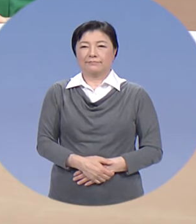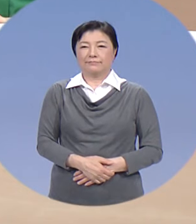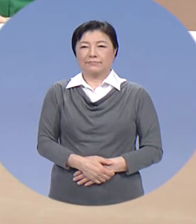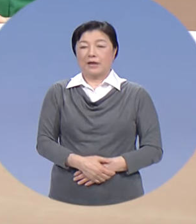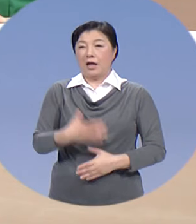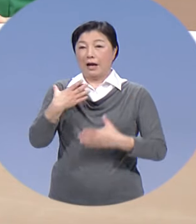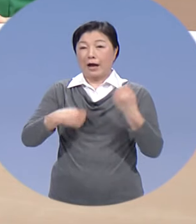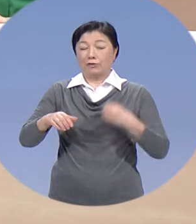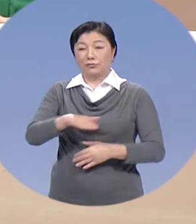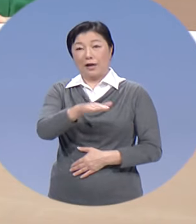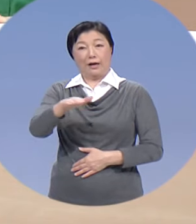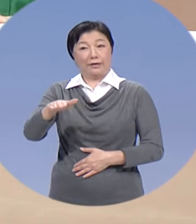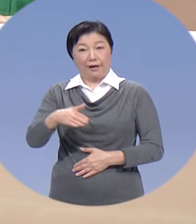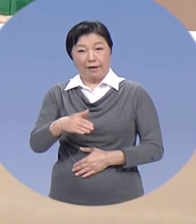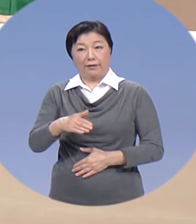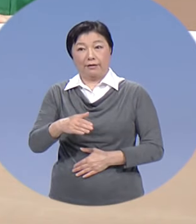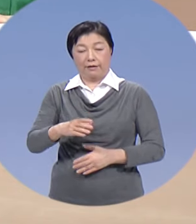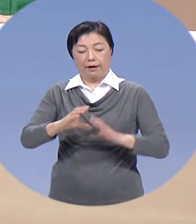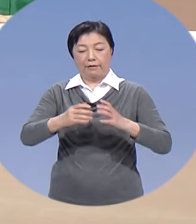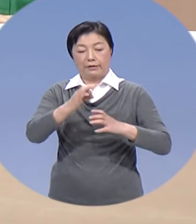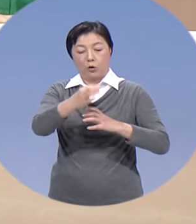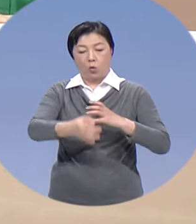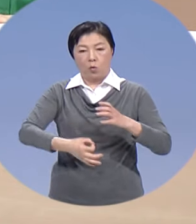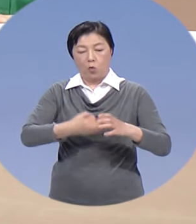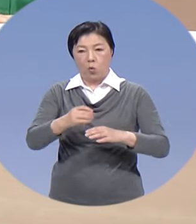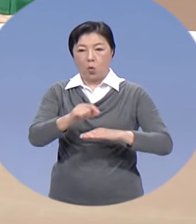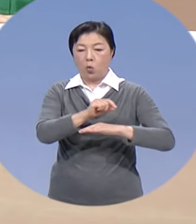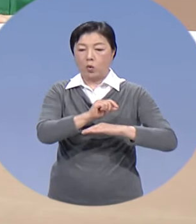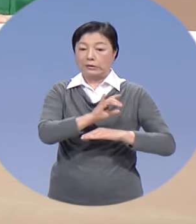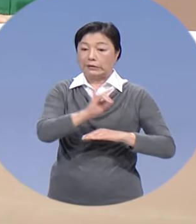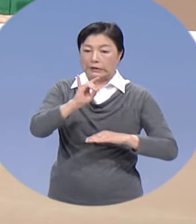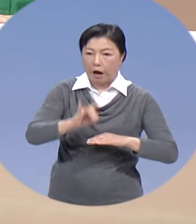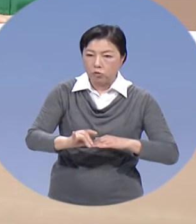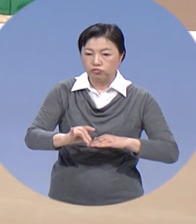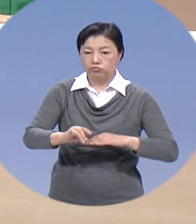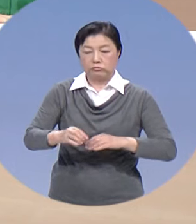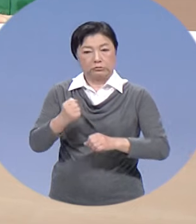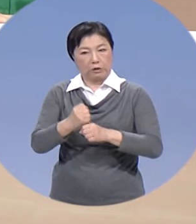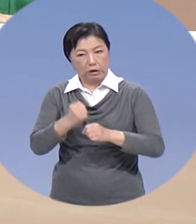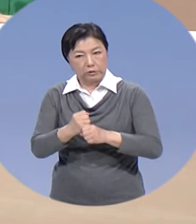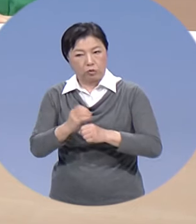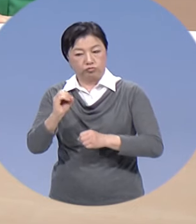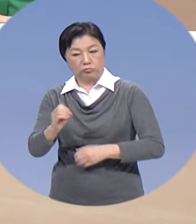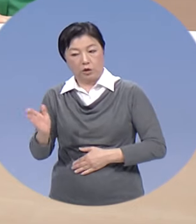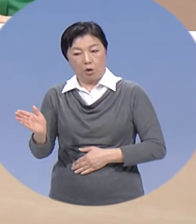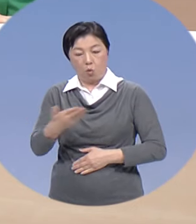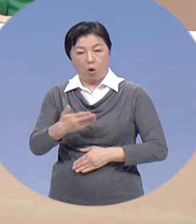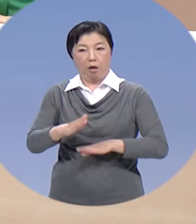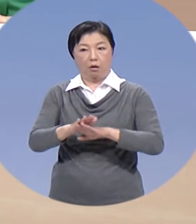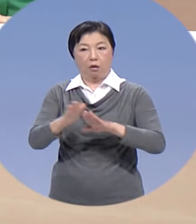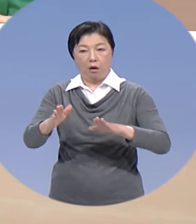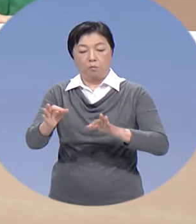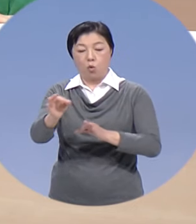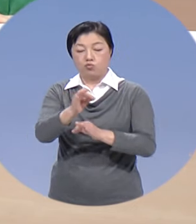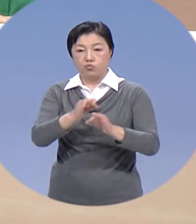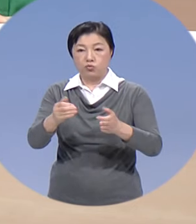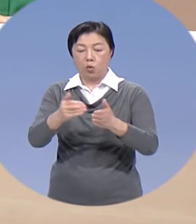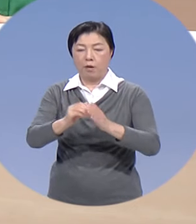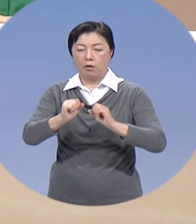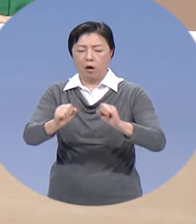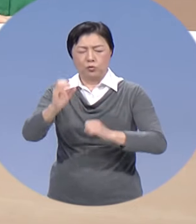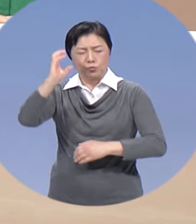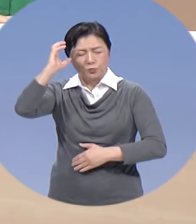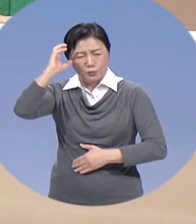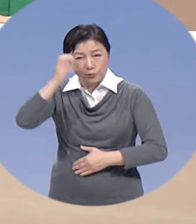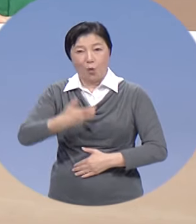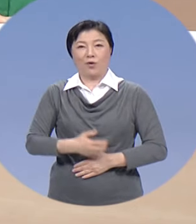学生さんたちが人工衛星の企画や制作をゼロから始めて、その運用までを行うってすごい